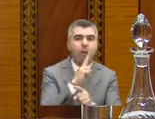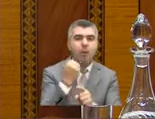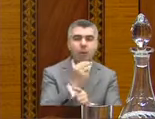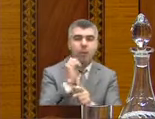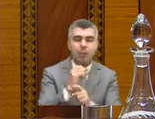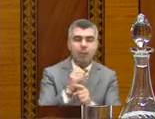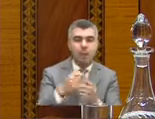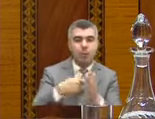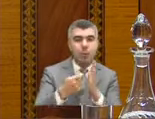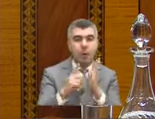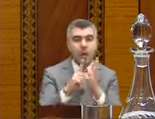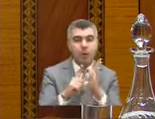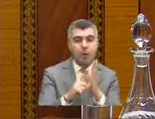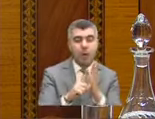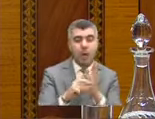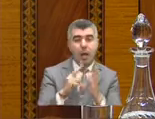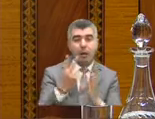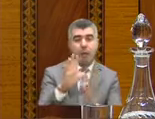قانون المالية لسنة